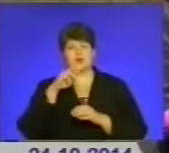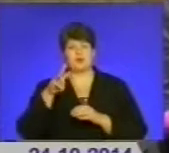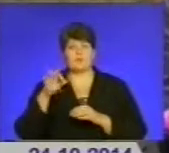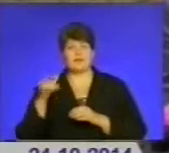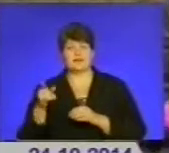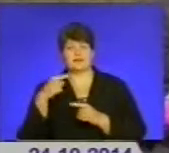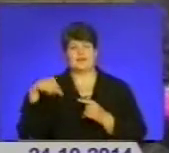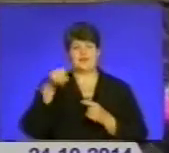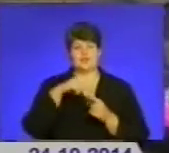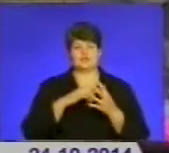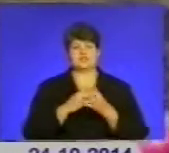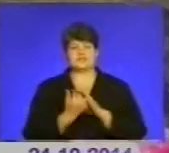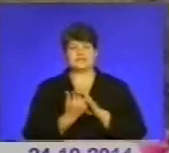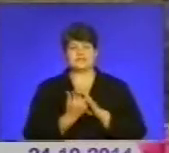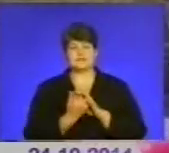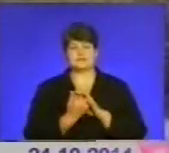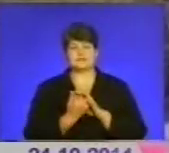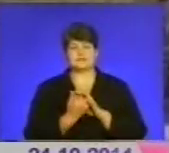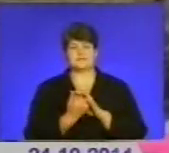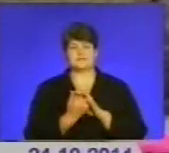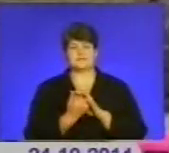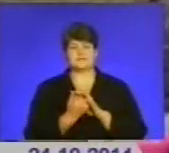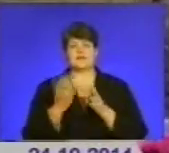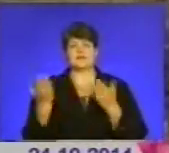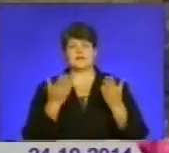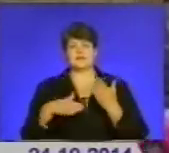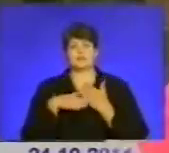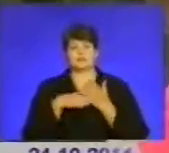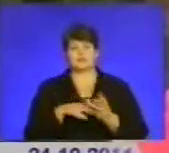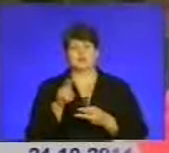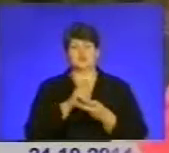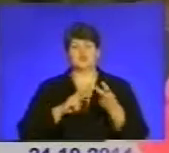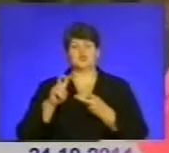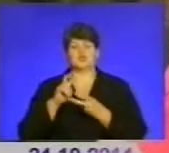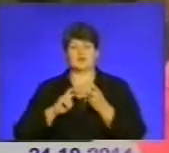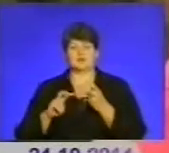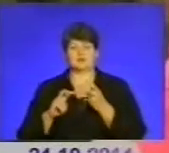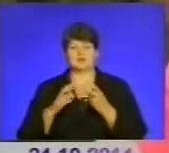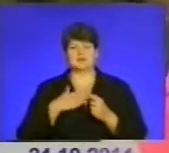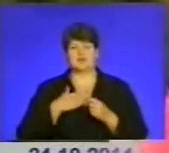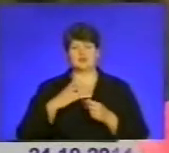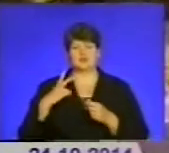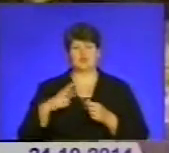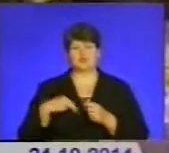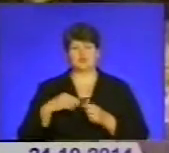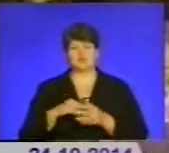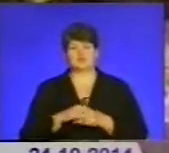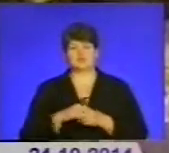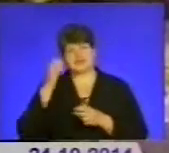сіл і всіх людей, які допомагали шукати нашу донечку Таню.